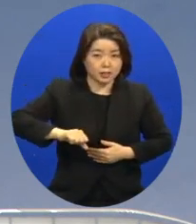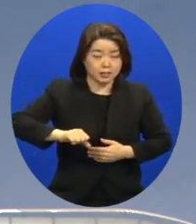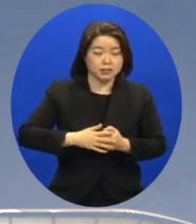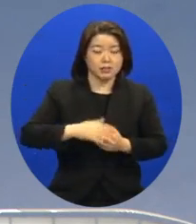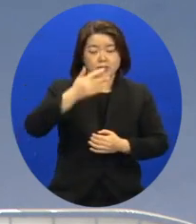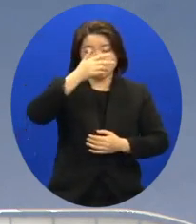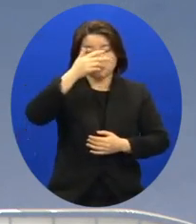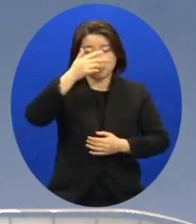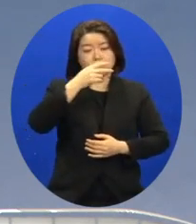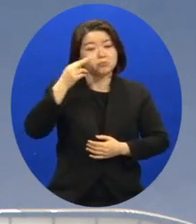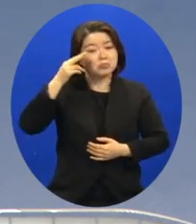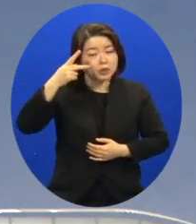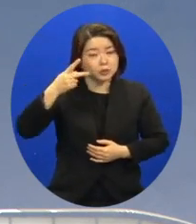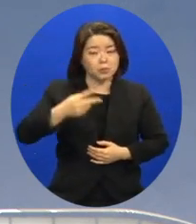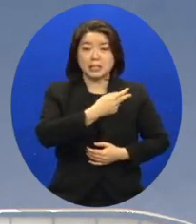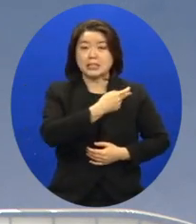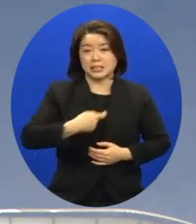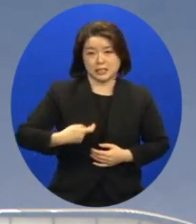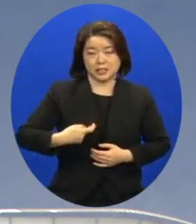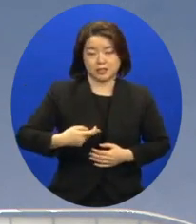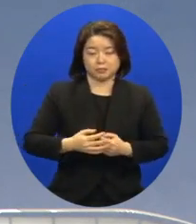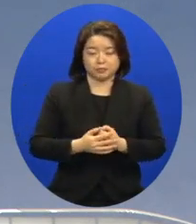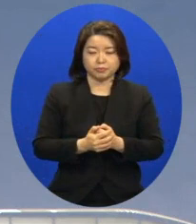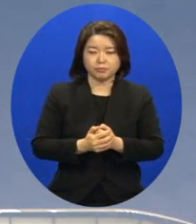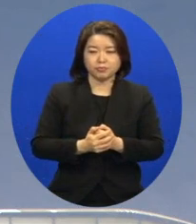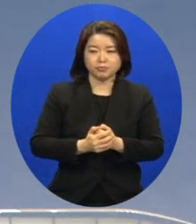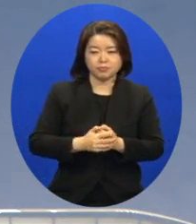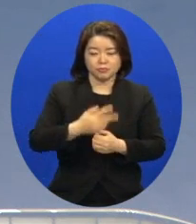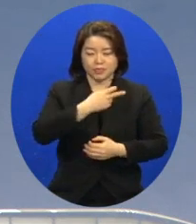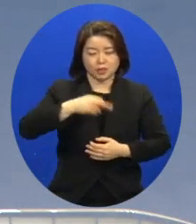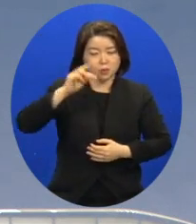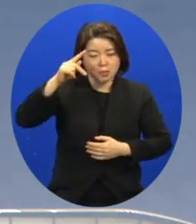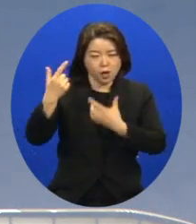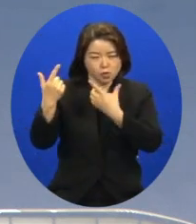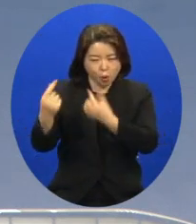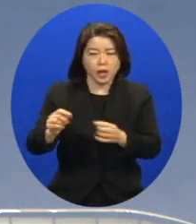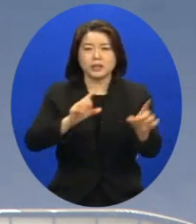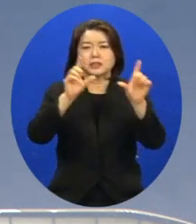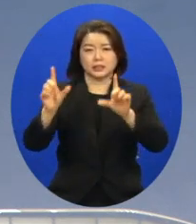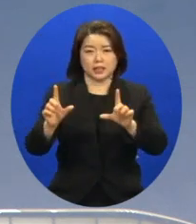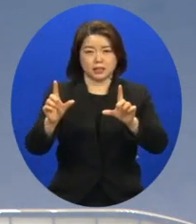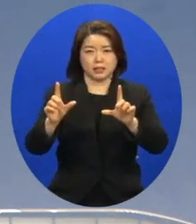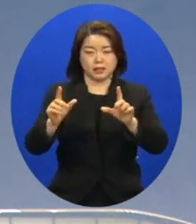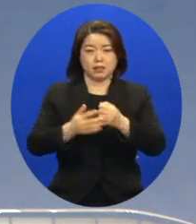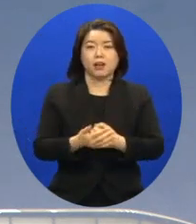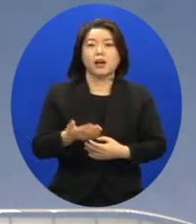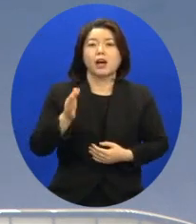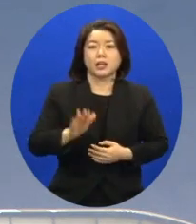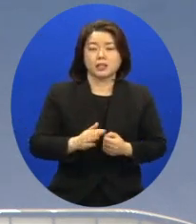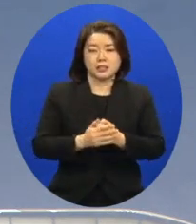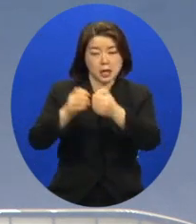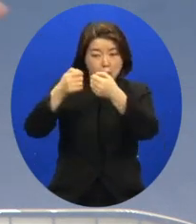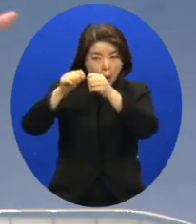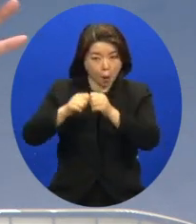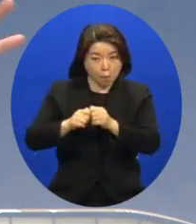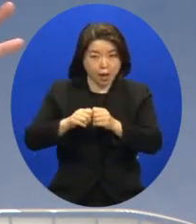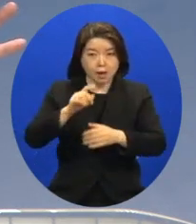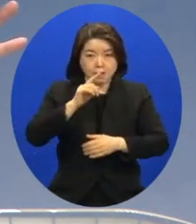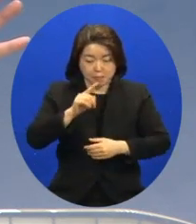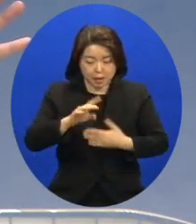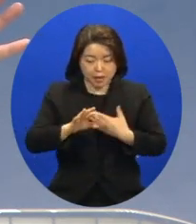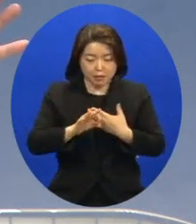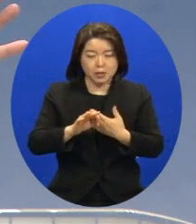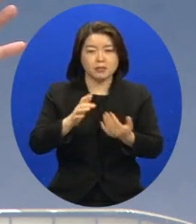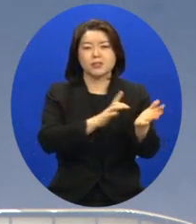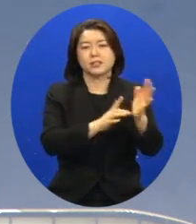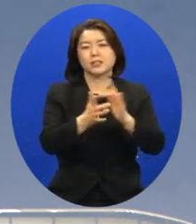제자, 사도 바울 사는 대로 사는 사람이었습니다. 그렇지만 엄밀히 말하면 예수님의